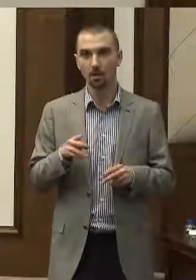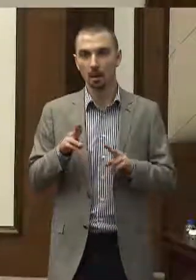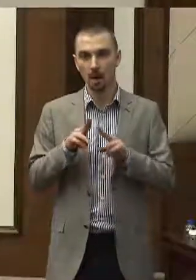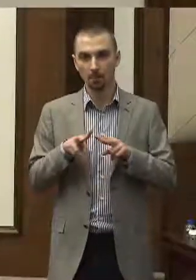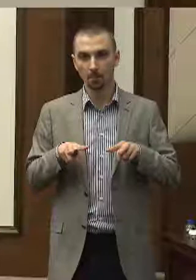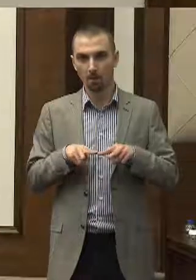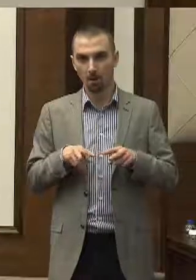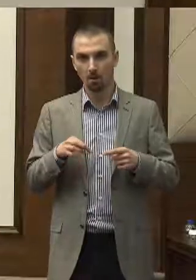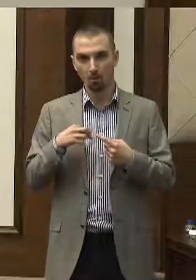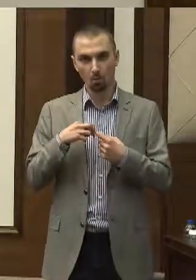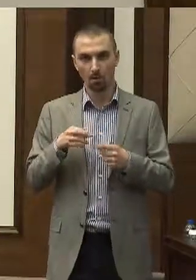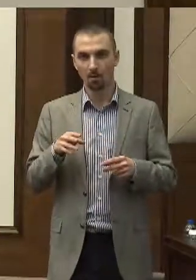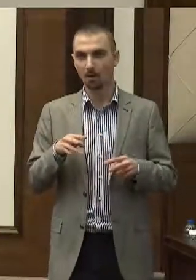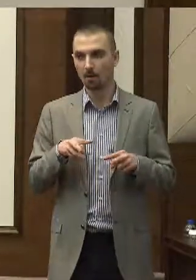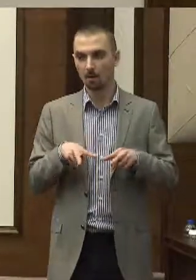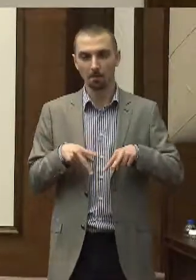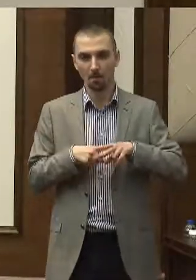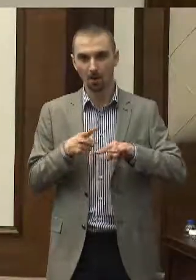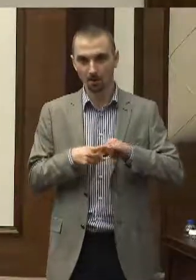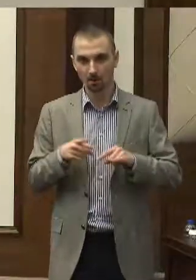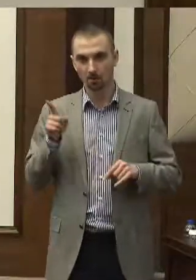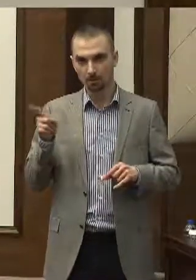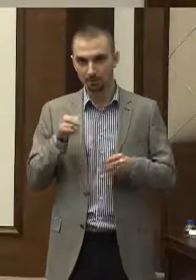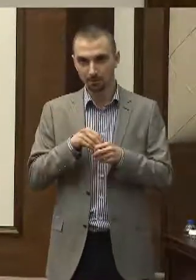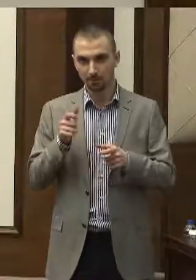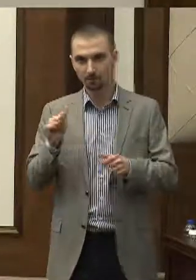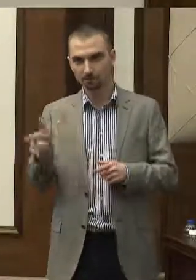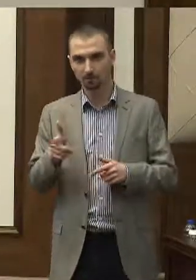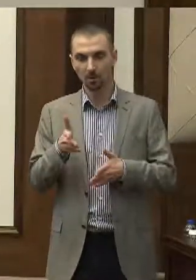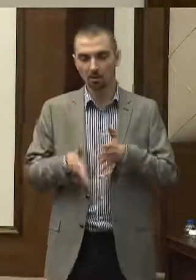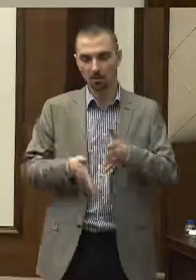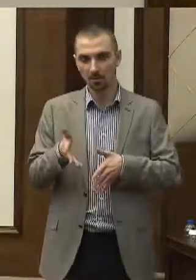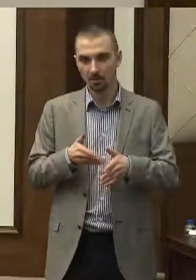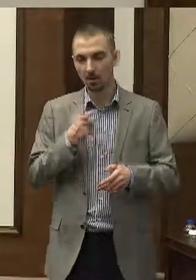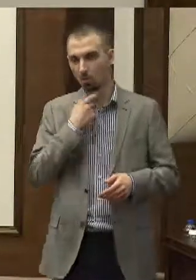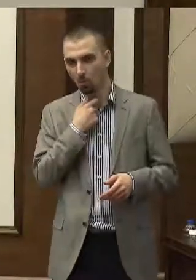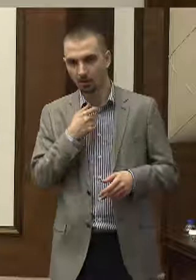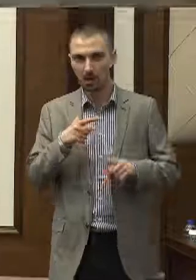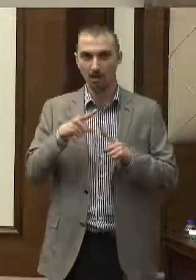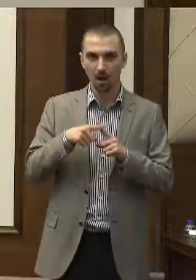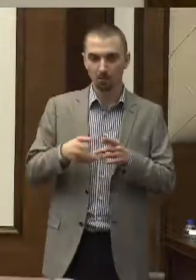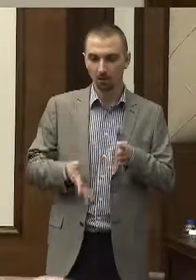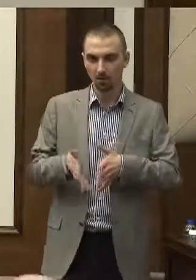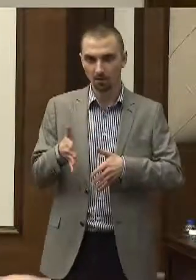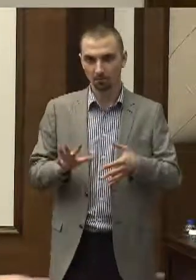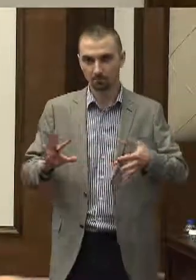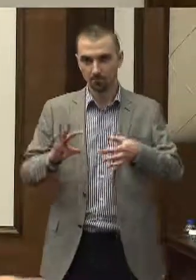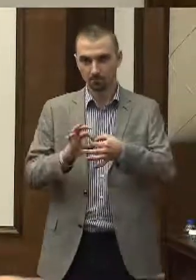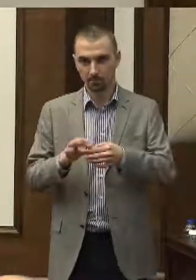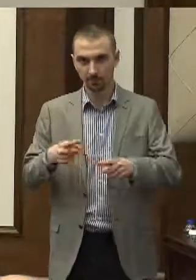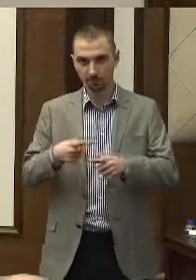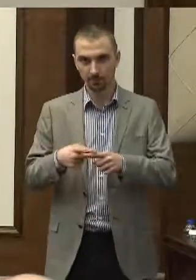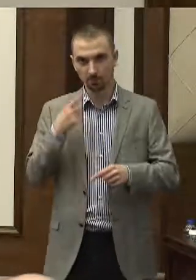Mahallesi 1081 adanın kuzeydoğusunda Tarabya Caddesi ile Boğaziçi Caddesi'nin kesiştiği yerde mevcut